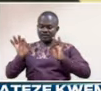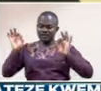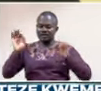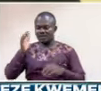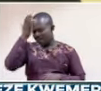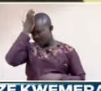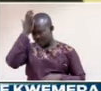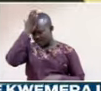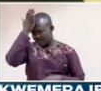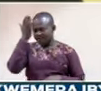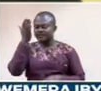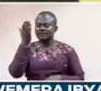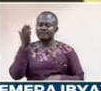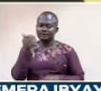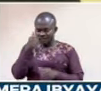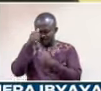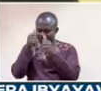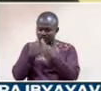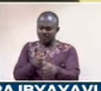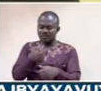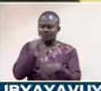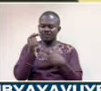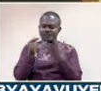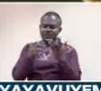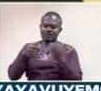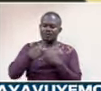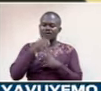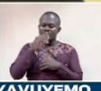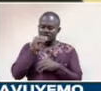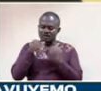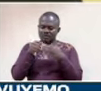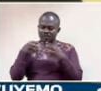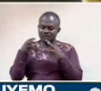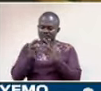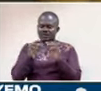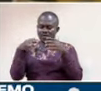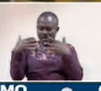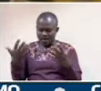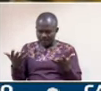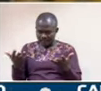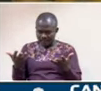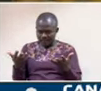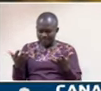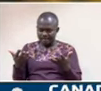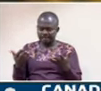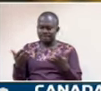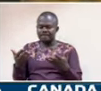Papa bugendera kuri icyo ngicyo bavuze cy'ukuntu Kiliziya imeze, cya